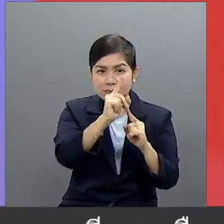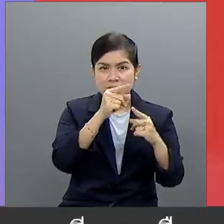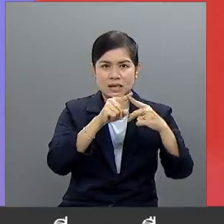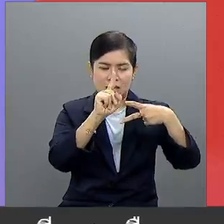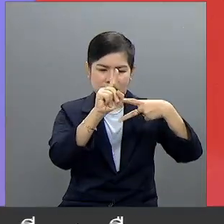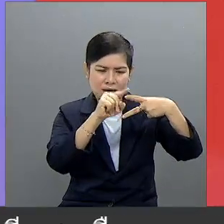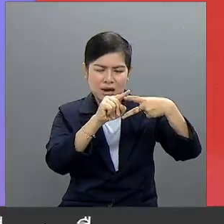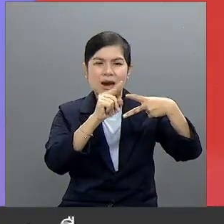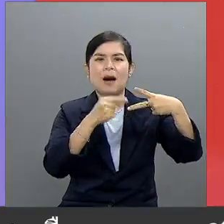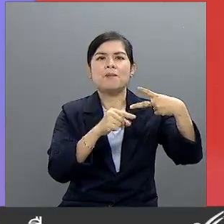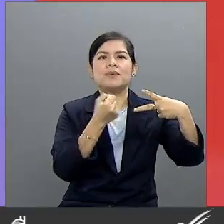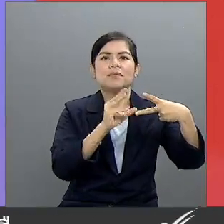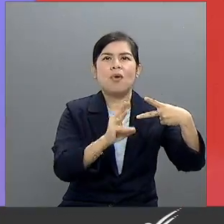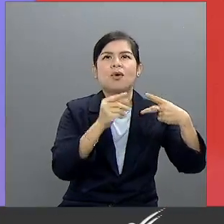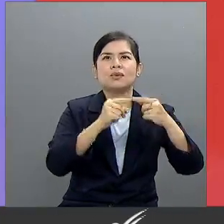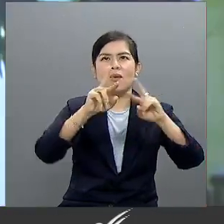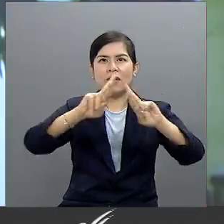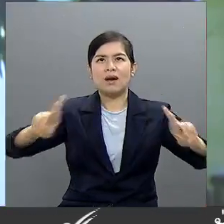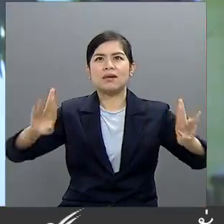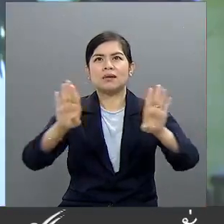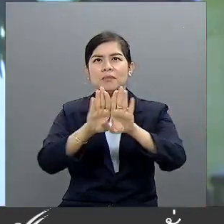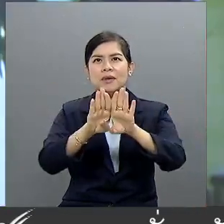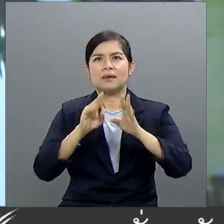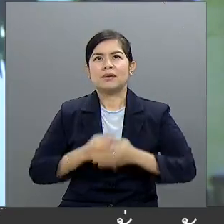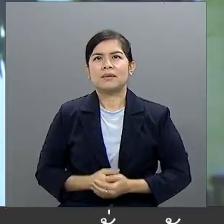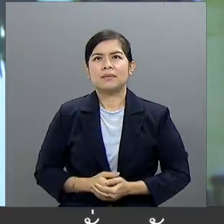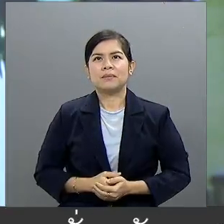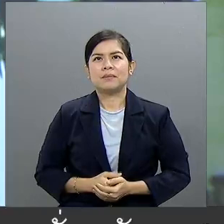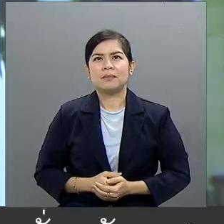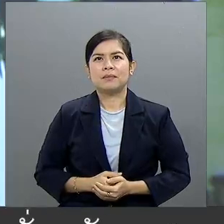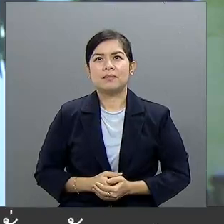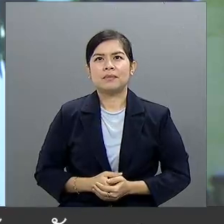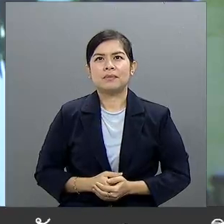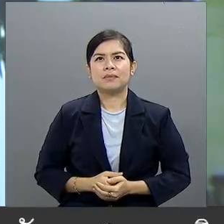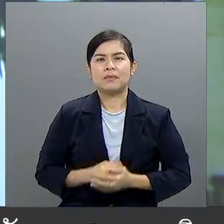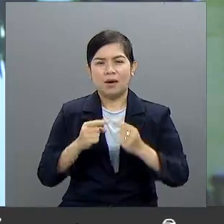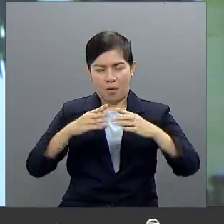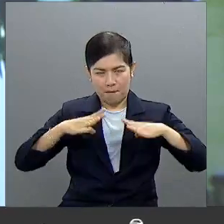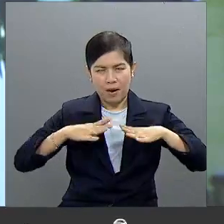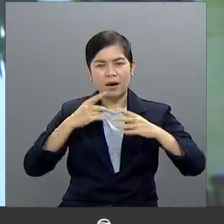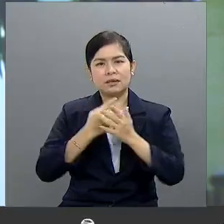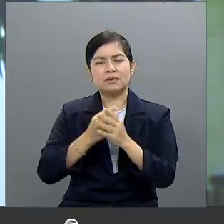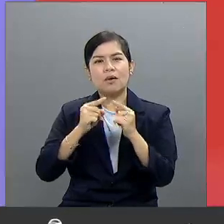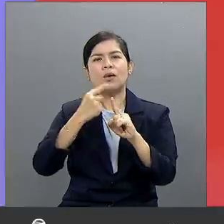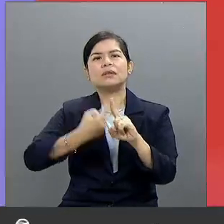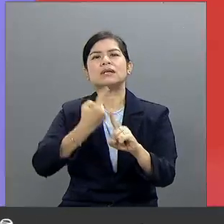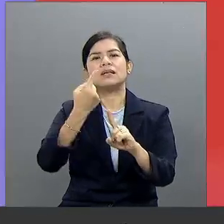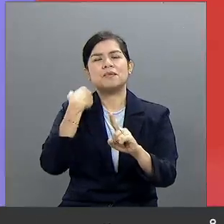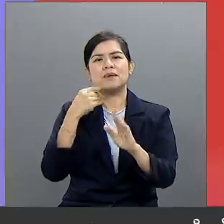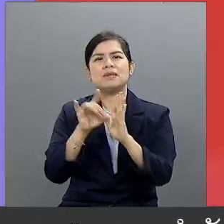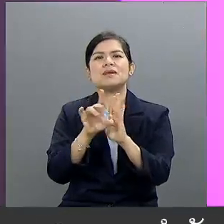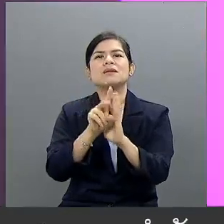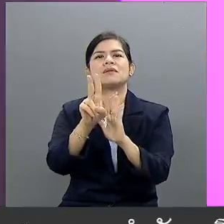2วันเท่านั้นนะ รู้เลย ครับ ก็พักเดือนละ2ครั้งไง พักเดือนละ2ครั้ง ไม่เห็นอื่นปกติตรงไหนเลย